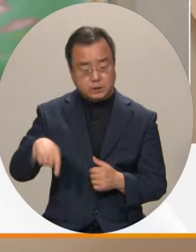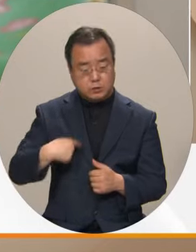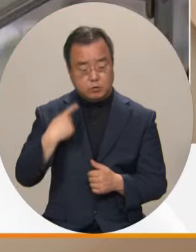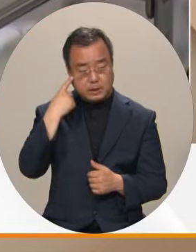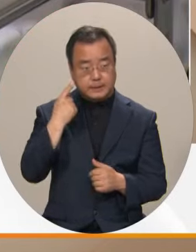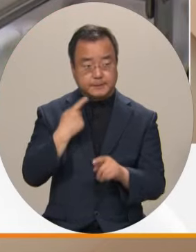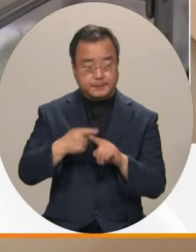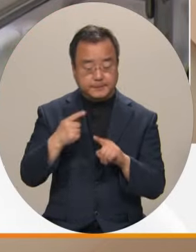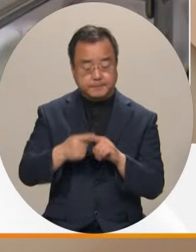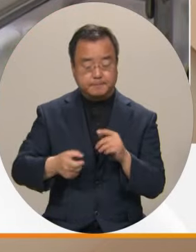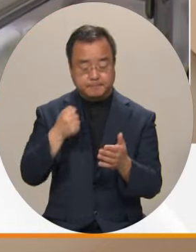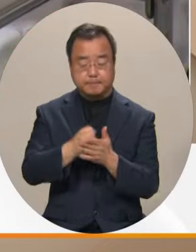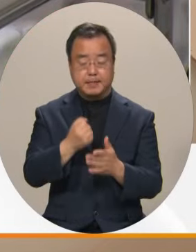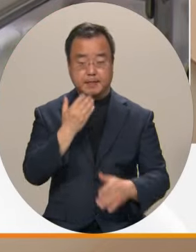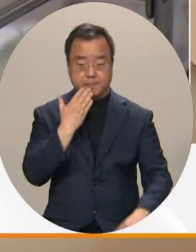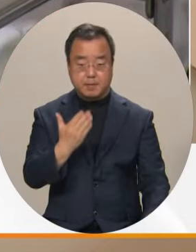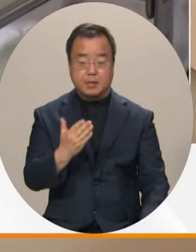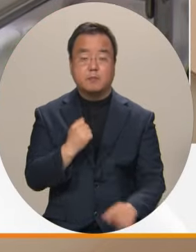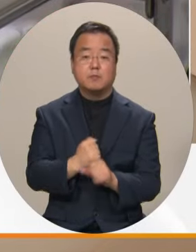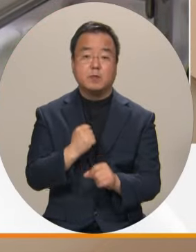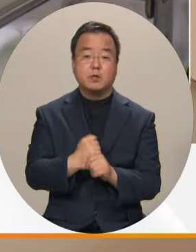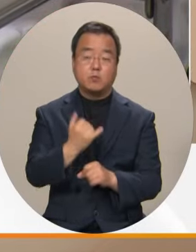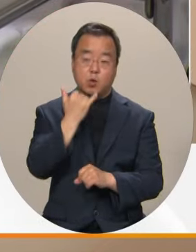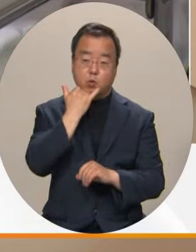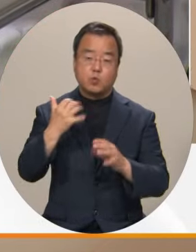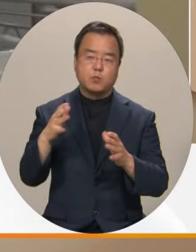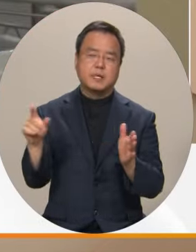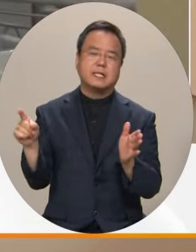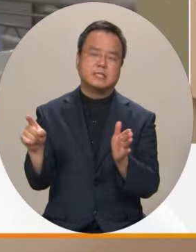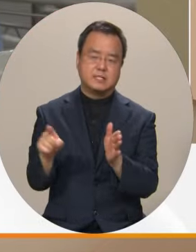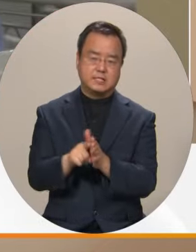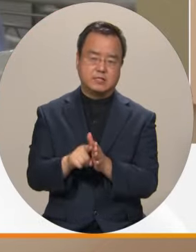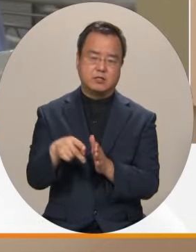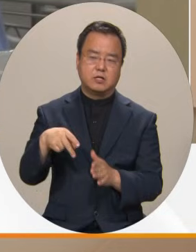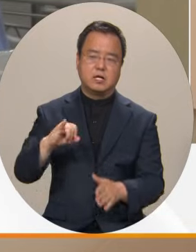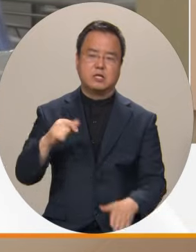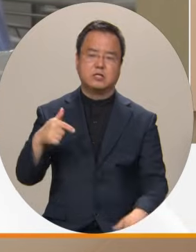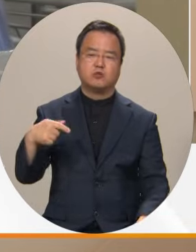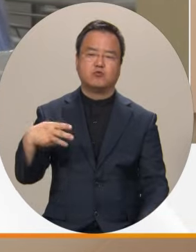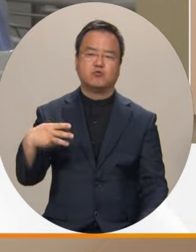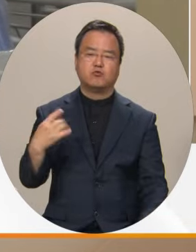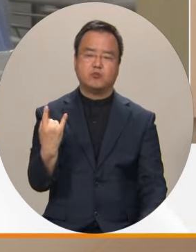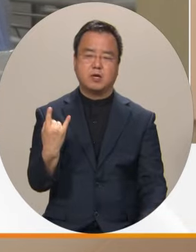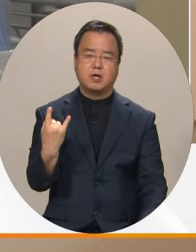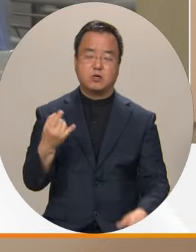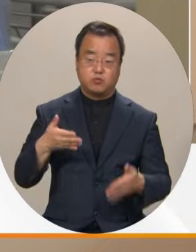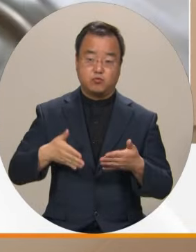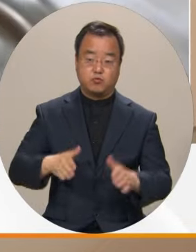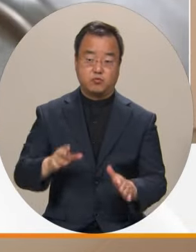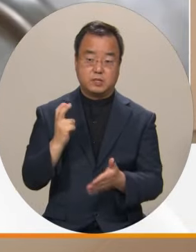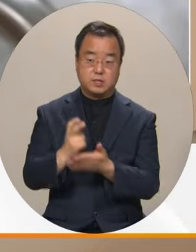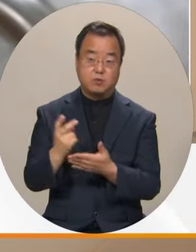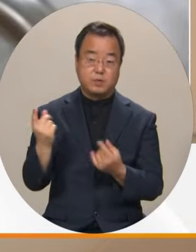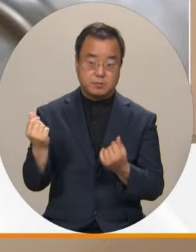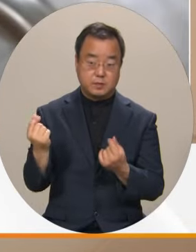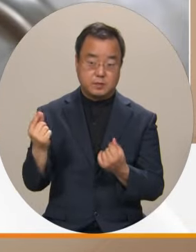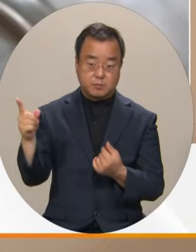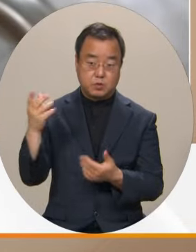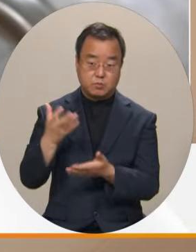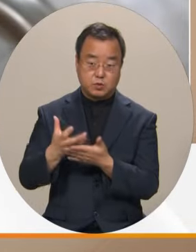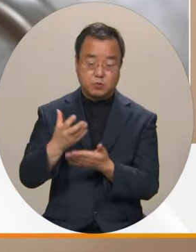하고 어 이게 독일의 신내 출산하고 굉장히 사합니다 그쪽에 이제 그 자료를